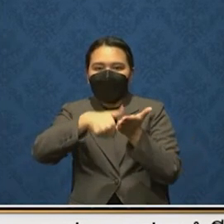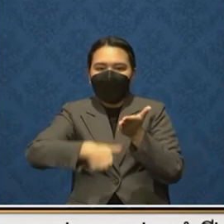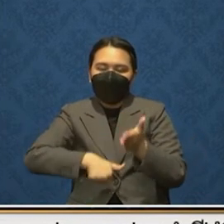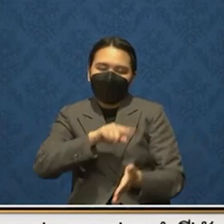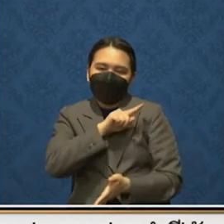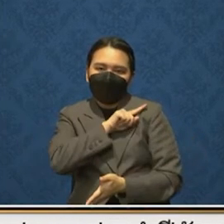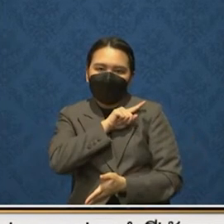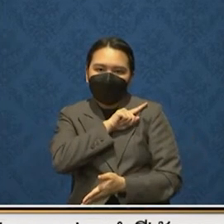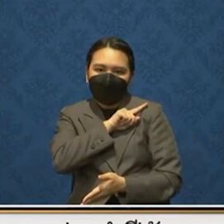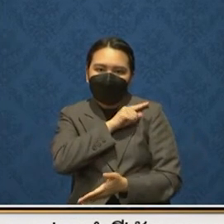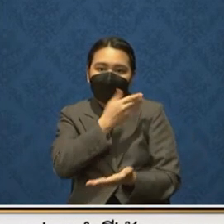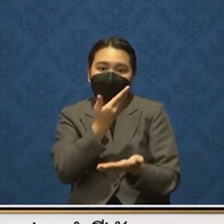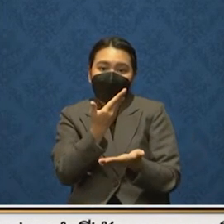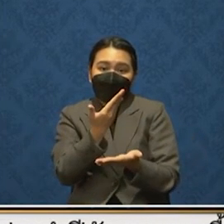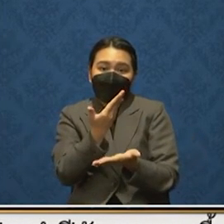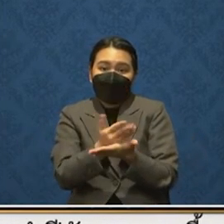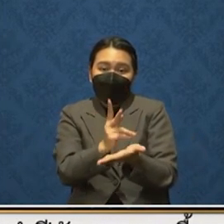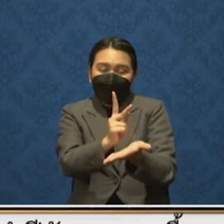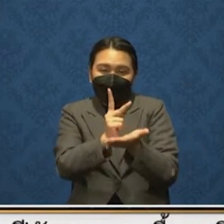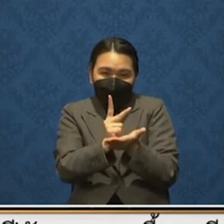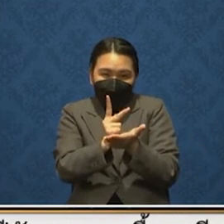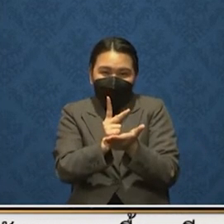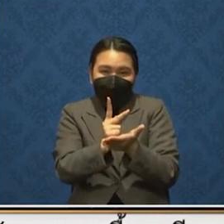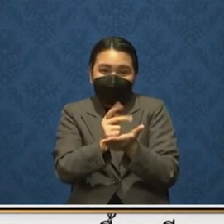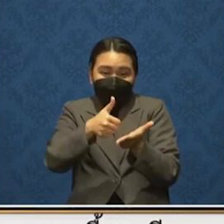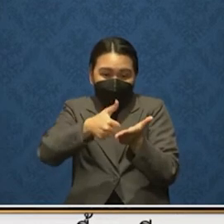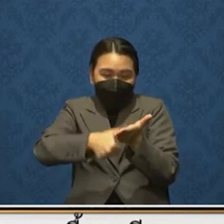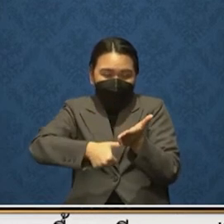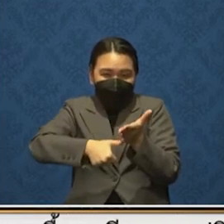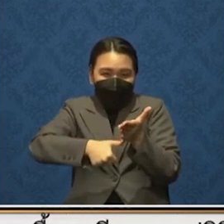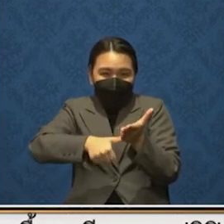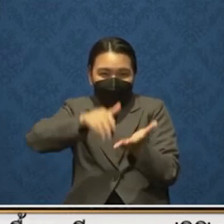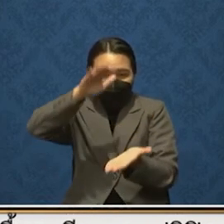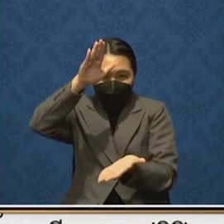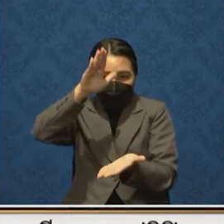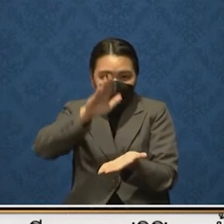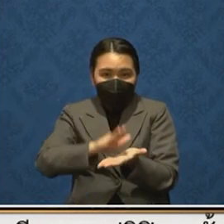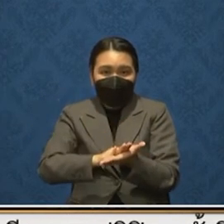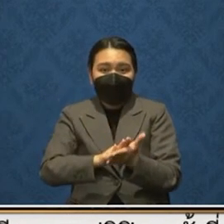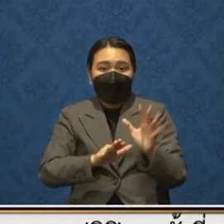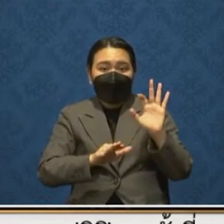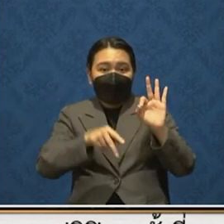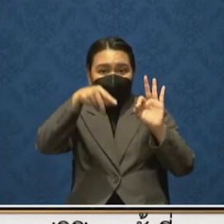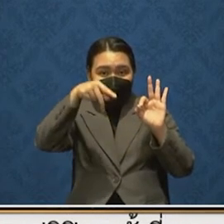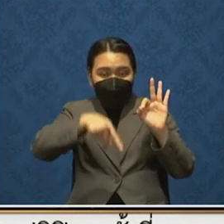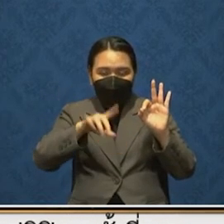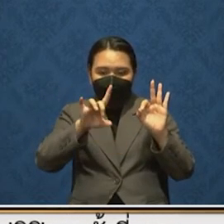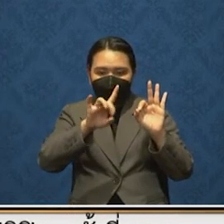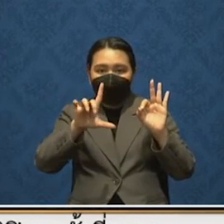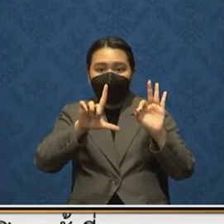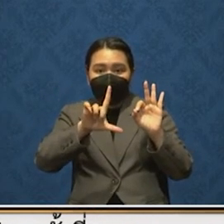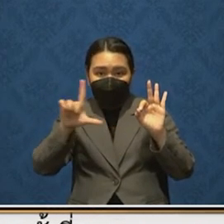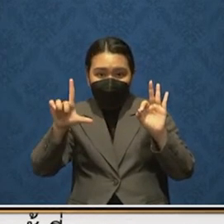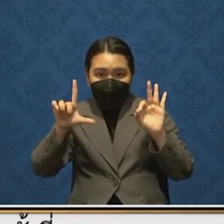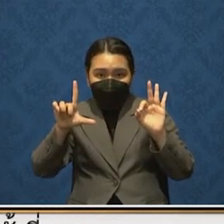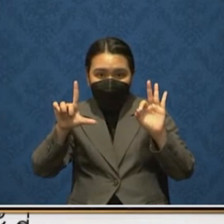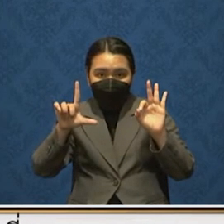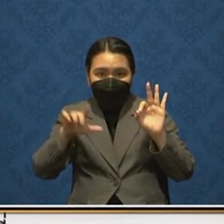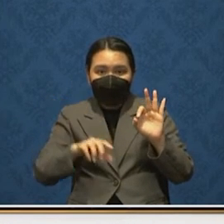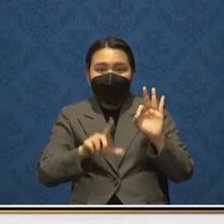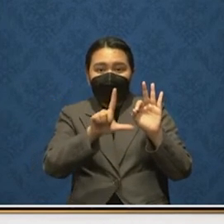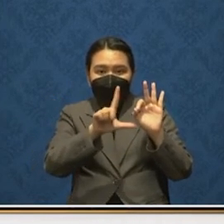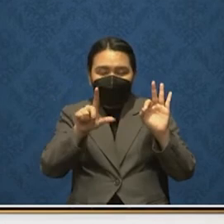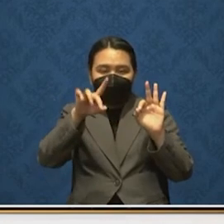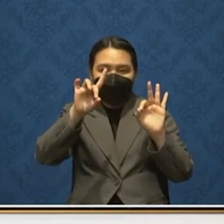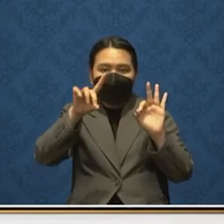นี่เงินคู่ทั้หมดบนทรัยนี่ 9,800 ล้าน9,8,200